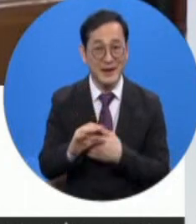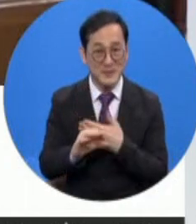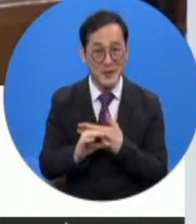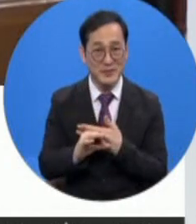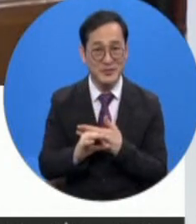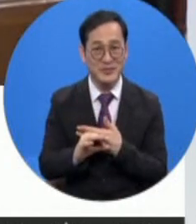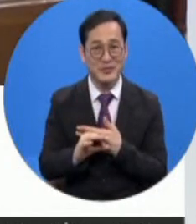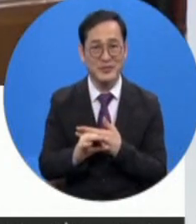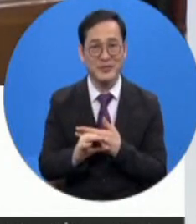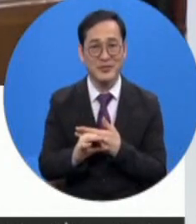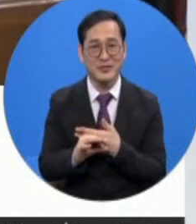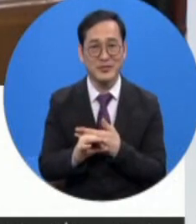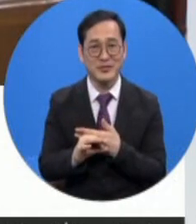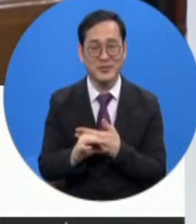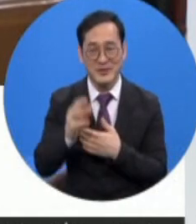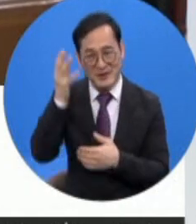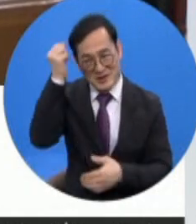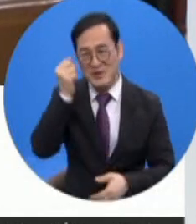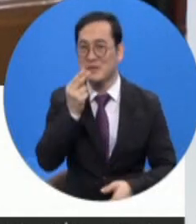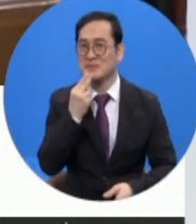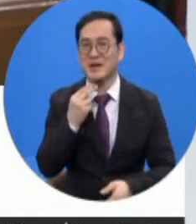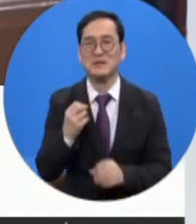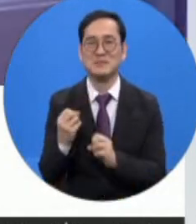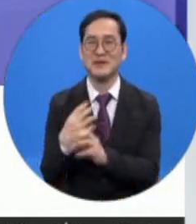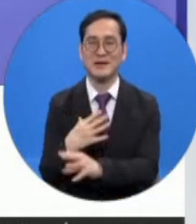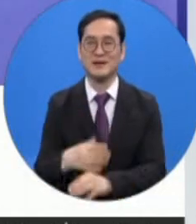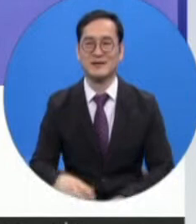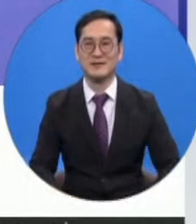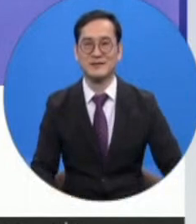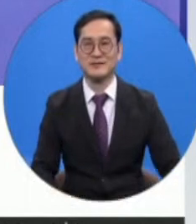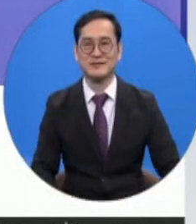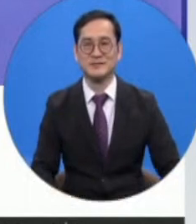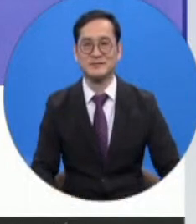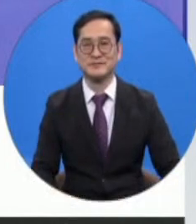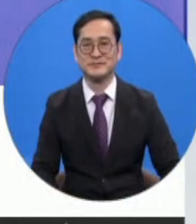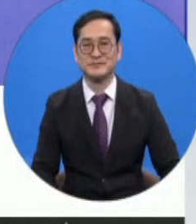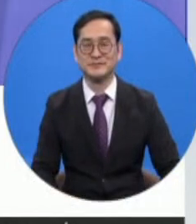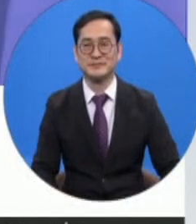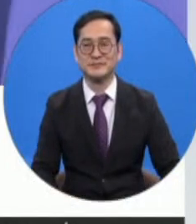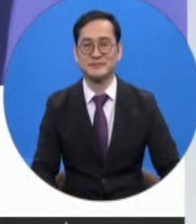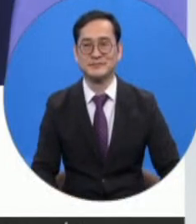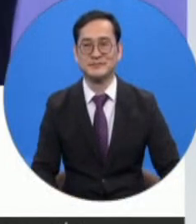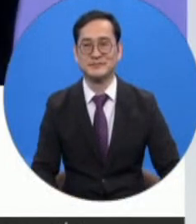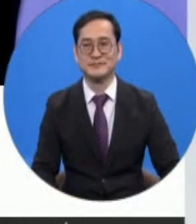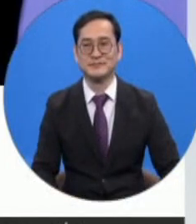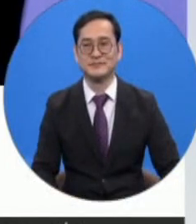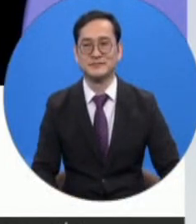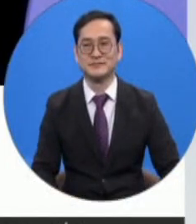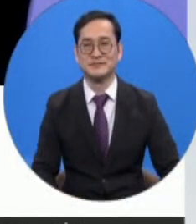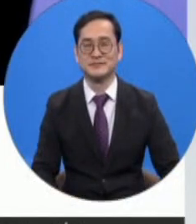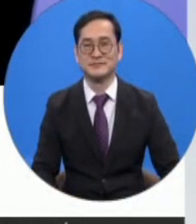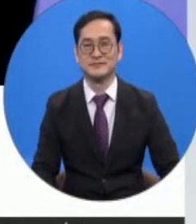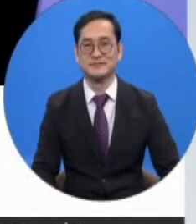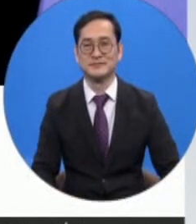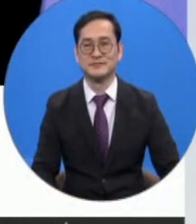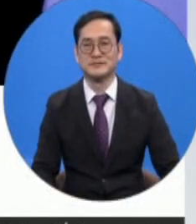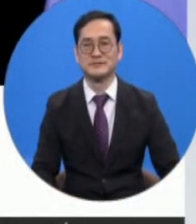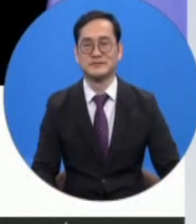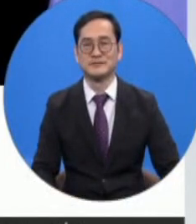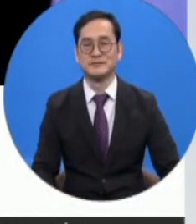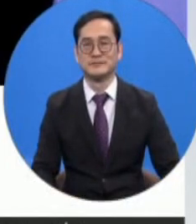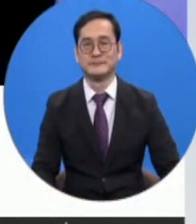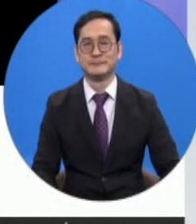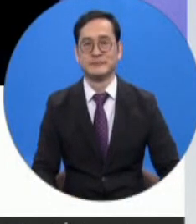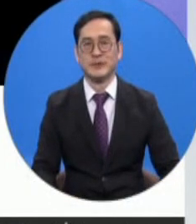달 전의 일임에도 불구하고 기억이 나지 않는다고 피해갑니다. 하지만 결국 유동규 전 본부장이 이 압수수색 들어오기 전에